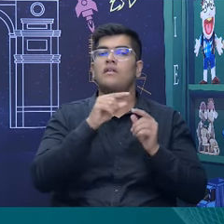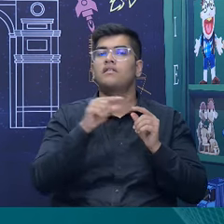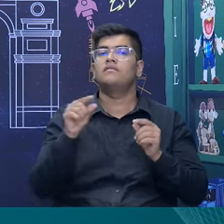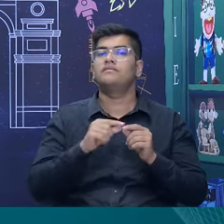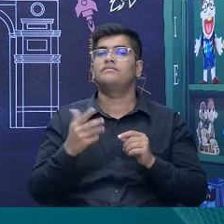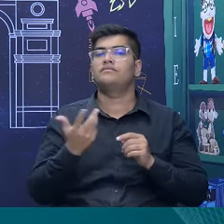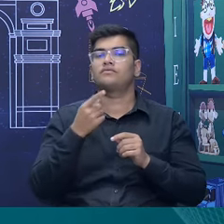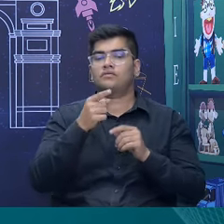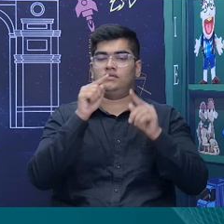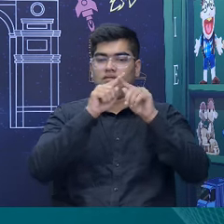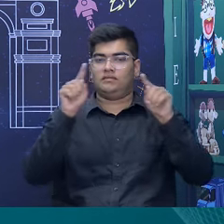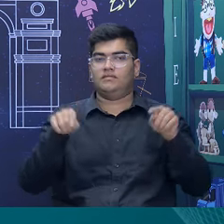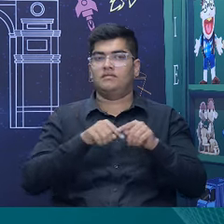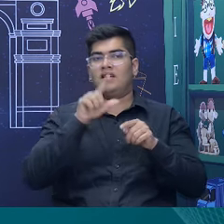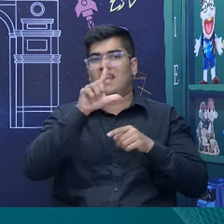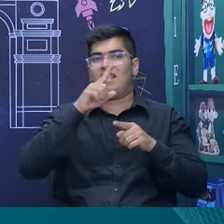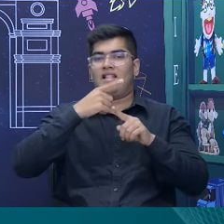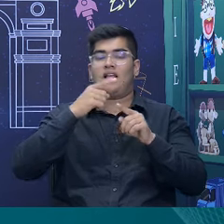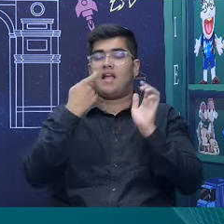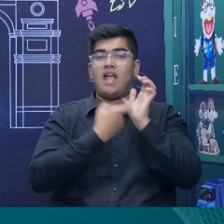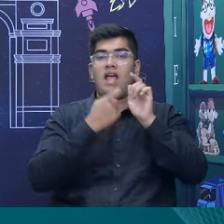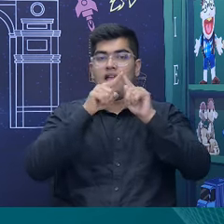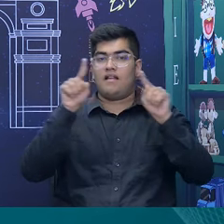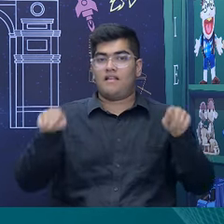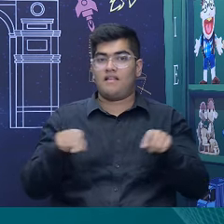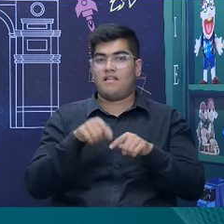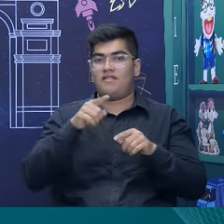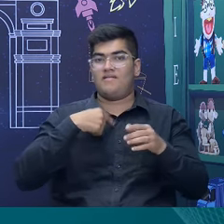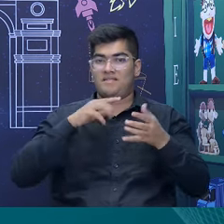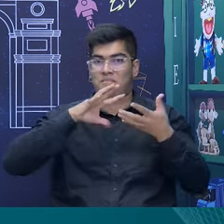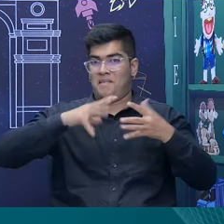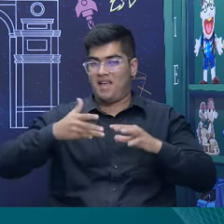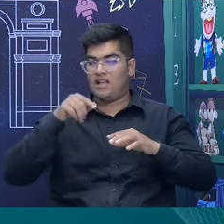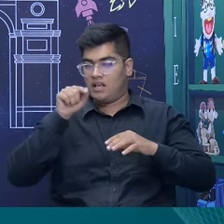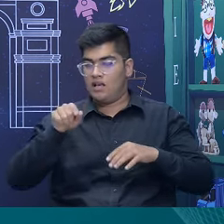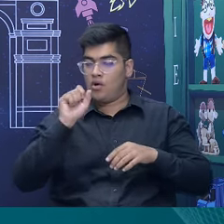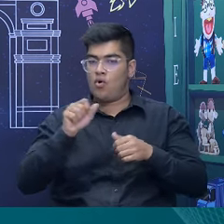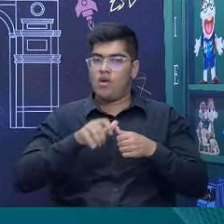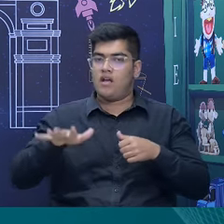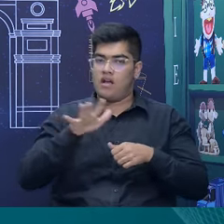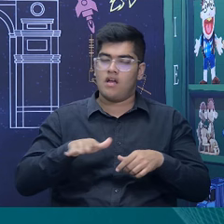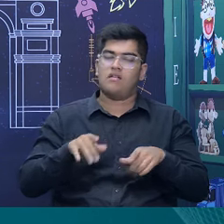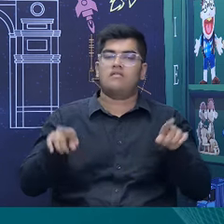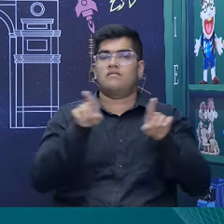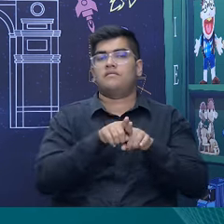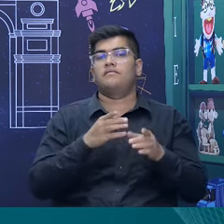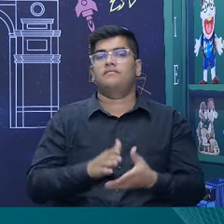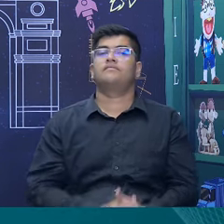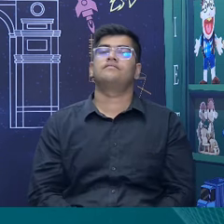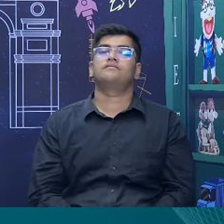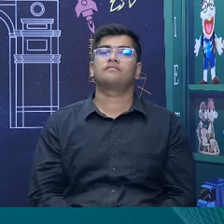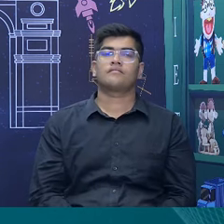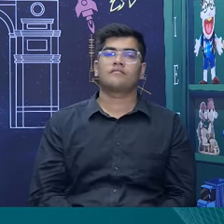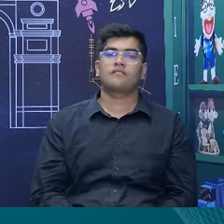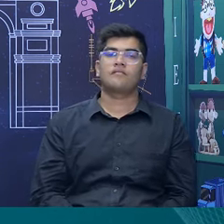रेक्टेंगल फॉर्म्ड पीपीटी में देखिए आप यहां पर एरिया ऑफ रेक्टेंगल जो फॉर्म